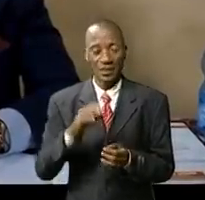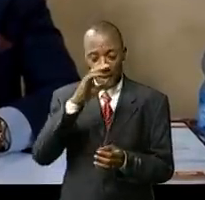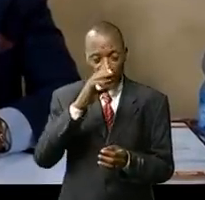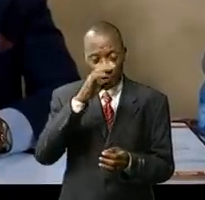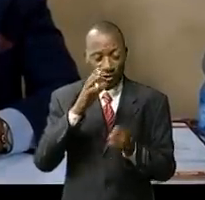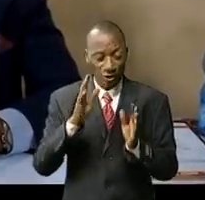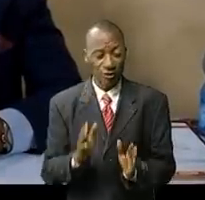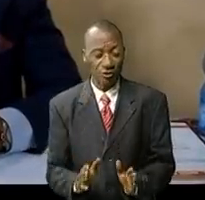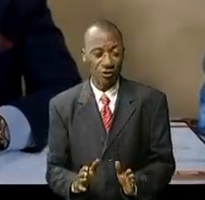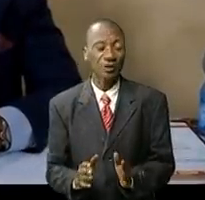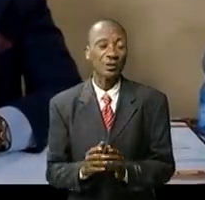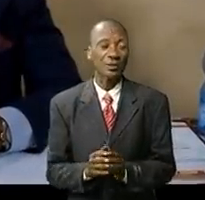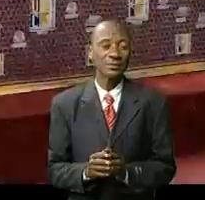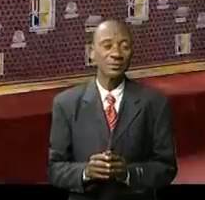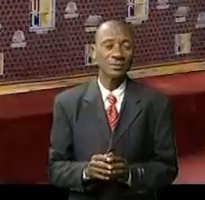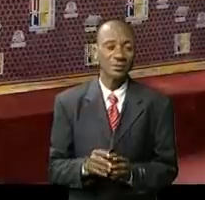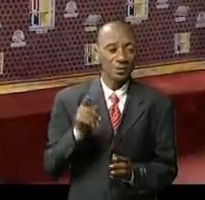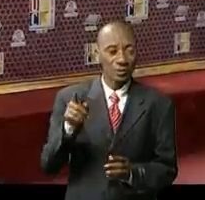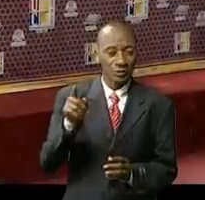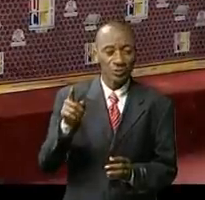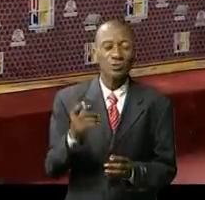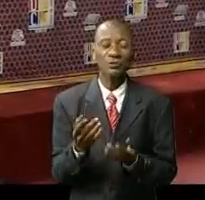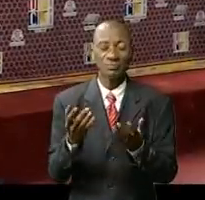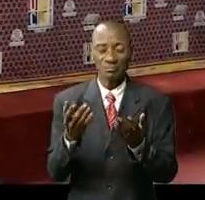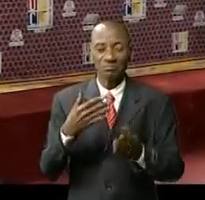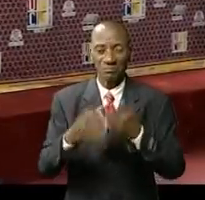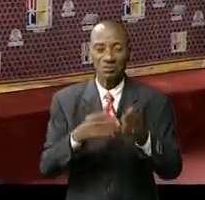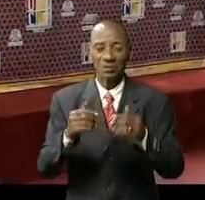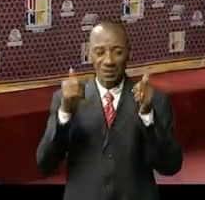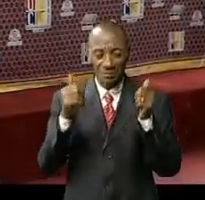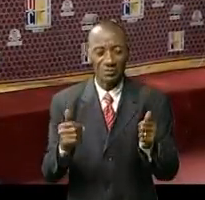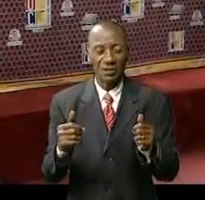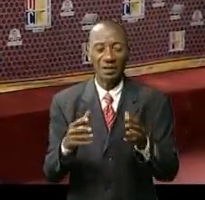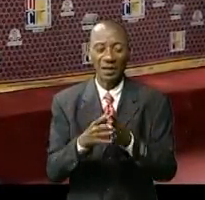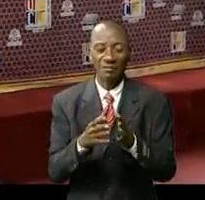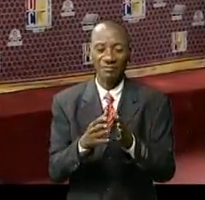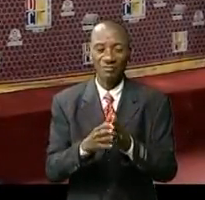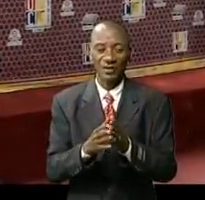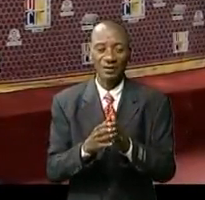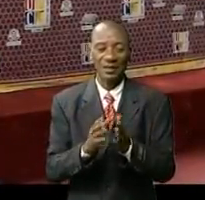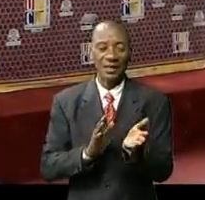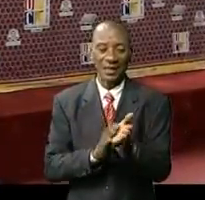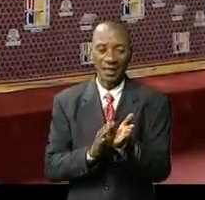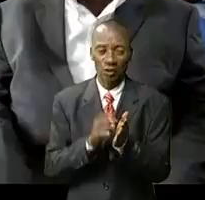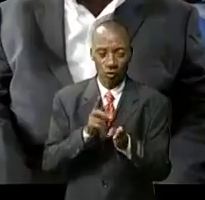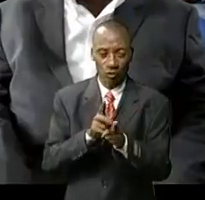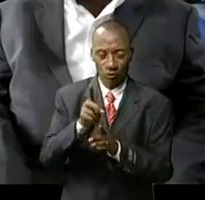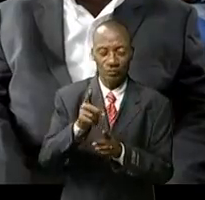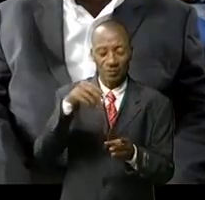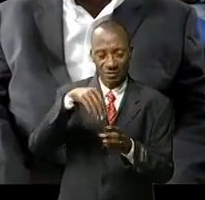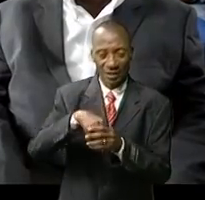Nelson Ifeka a couché ses résultats en forme de thèse à l'école doctorale de l'Université protestante au Congo